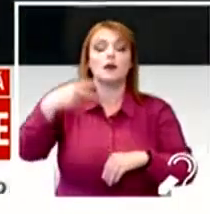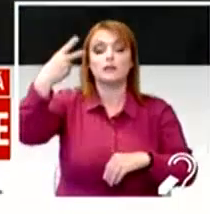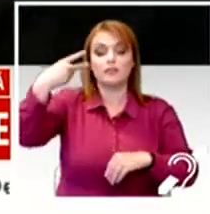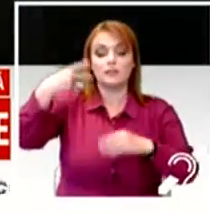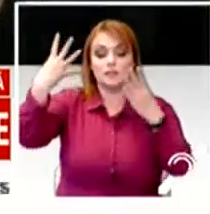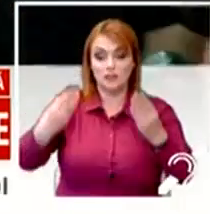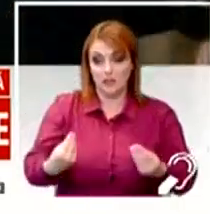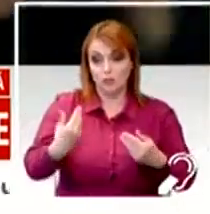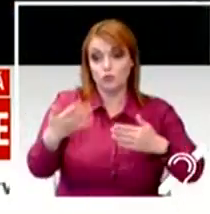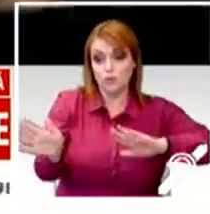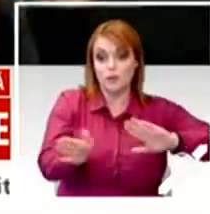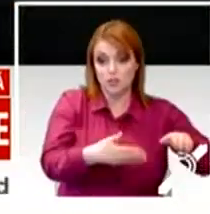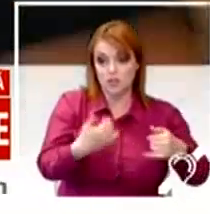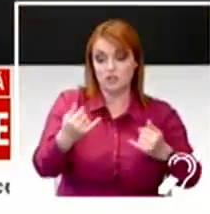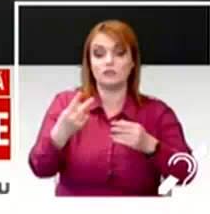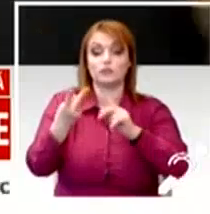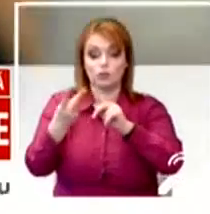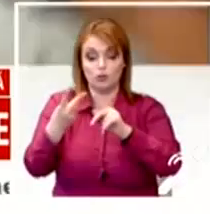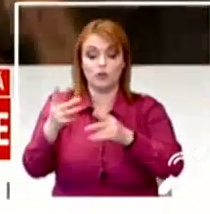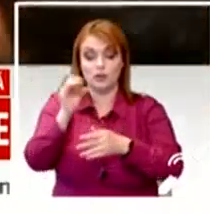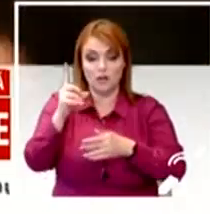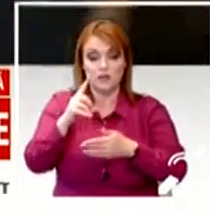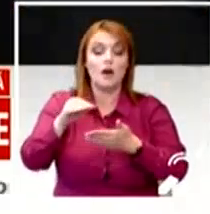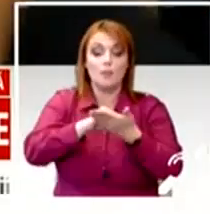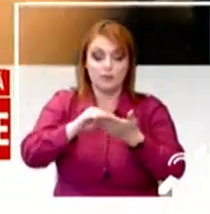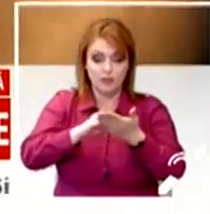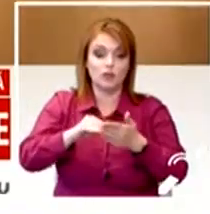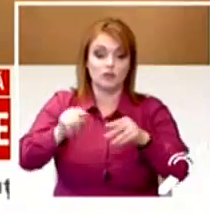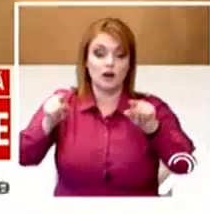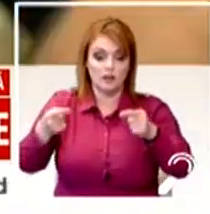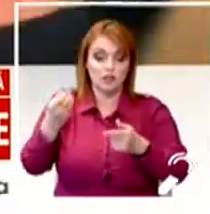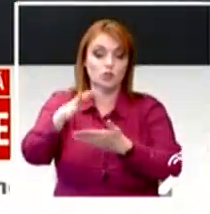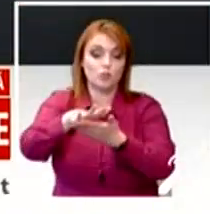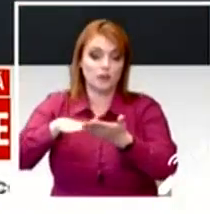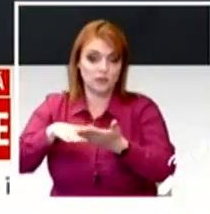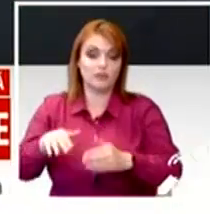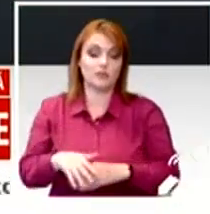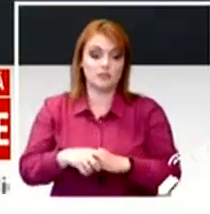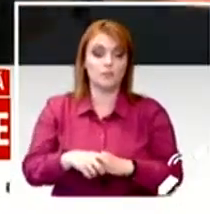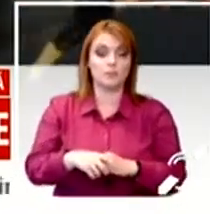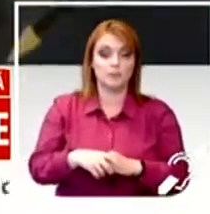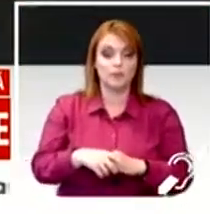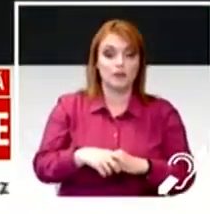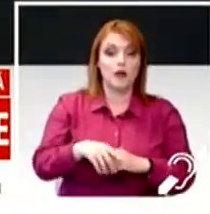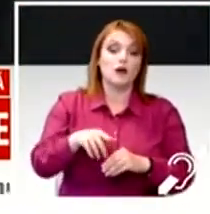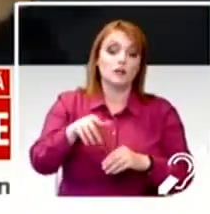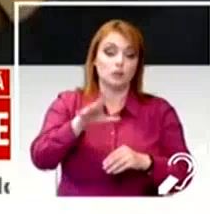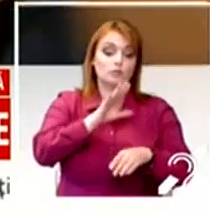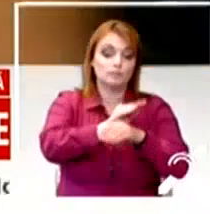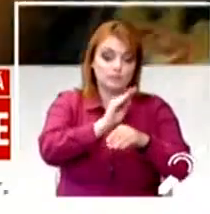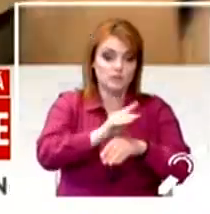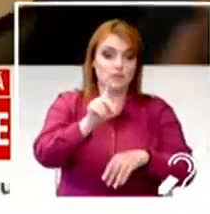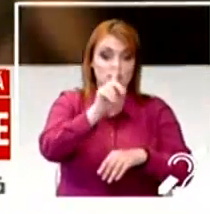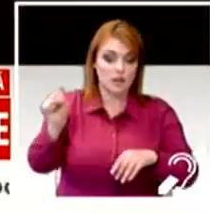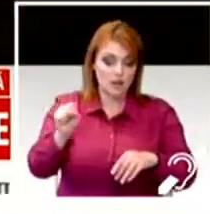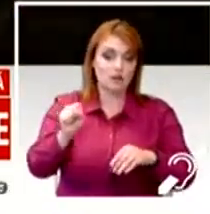Marina Tauber ar fi încălcat restricțiile impuse de instanța de judecată. Mai exact, aceasta ar fi luat legătura și ar